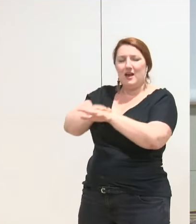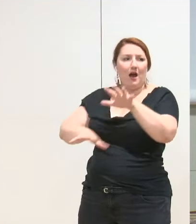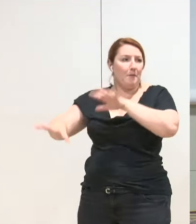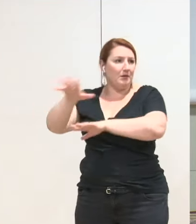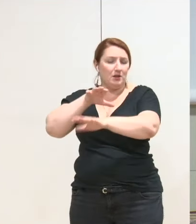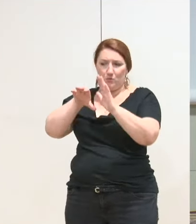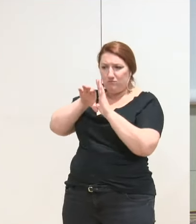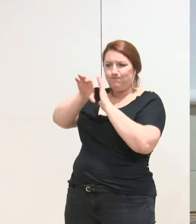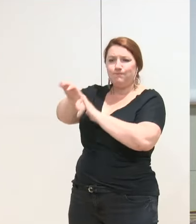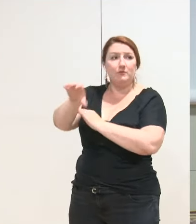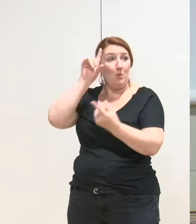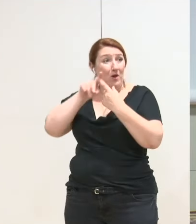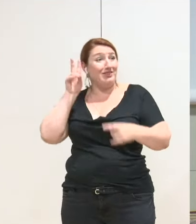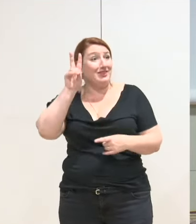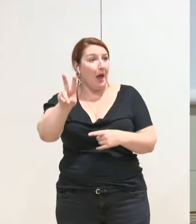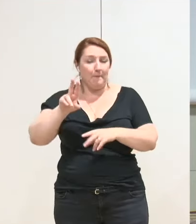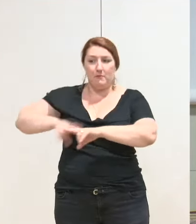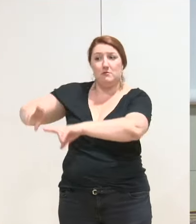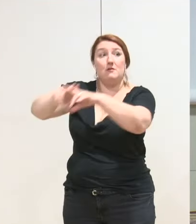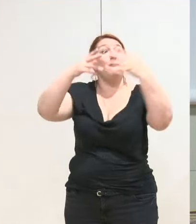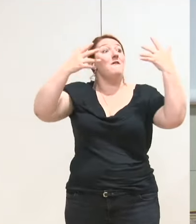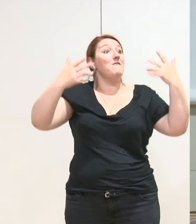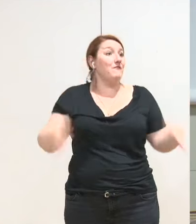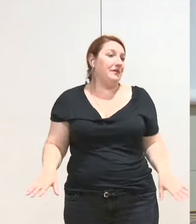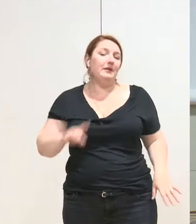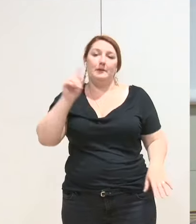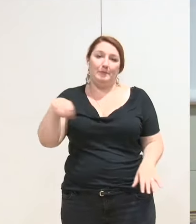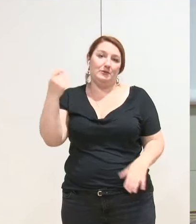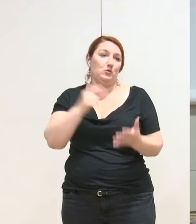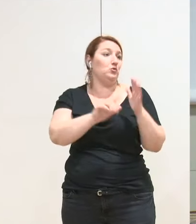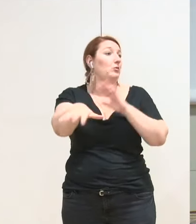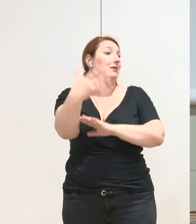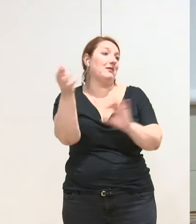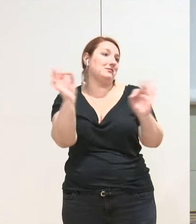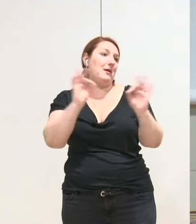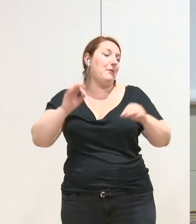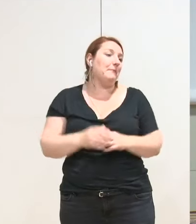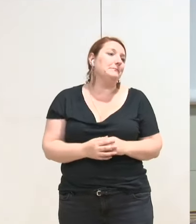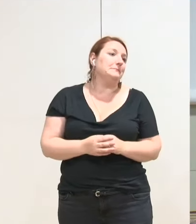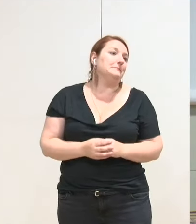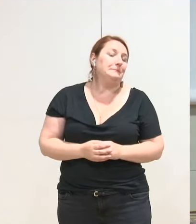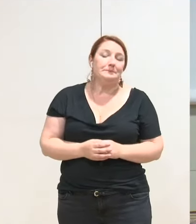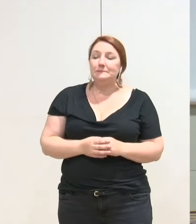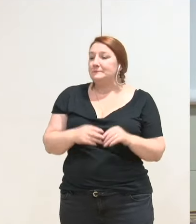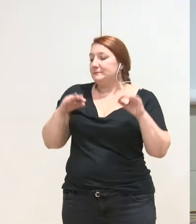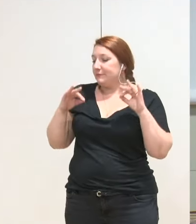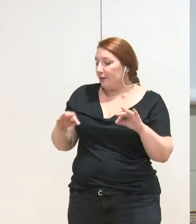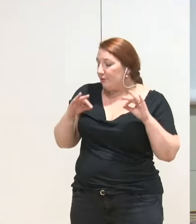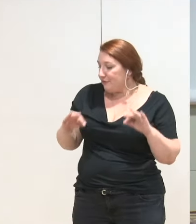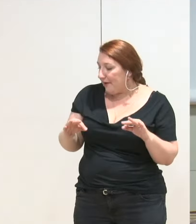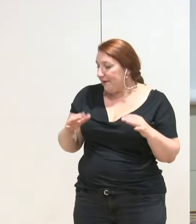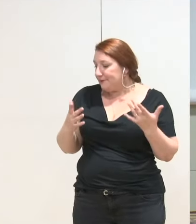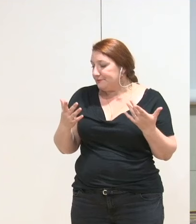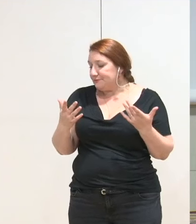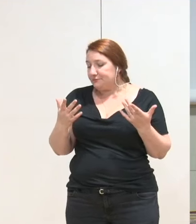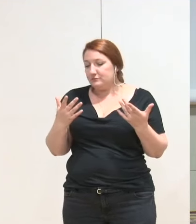l'opération du tram que l'on retrouvera pas évidemment en 2015 en ce qui concerne les